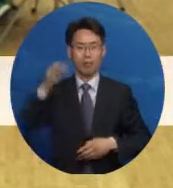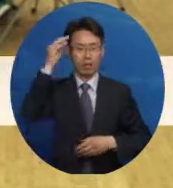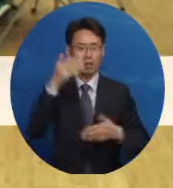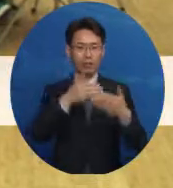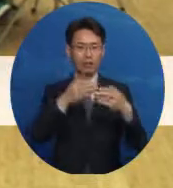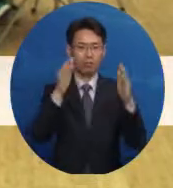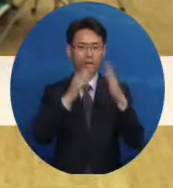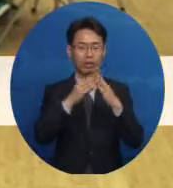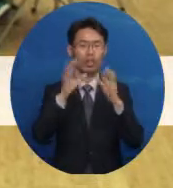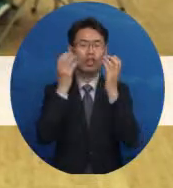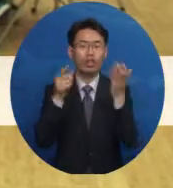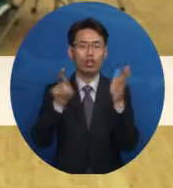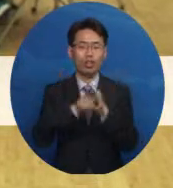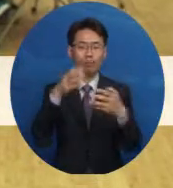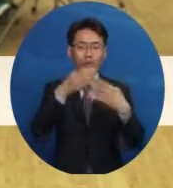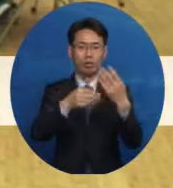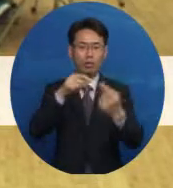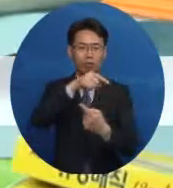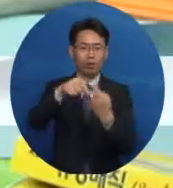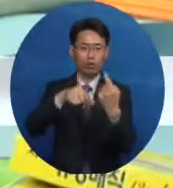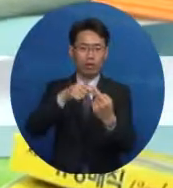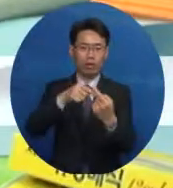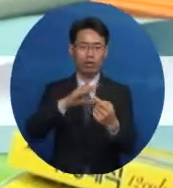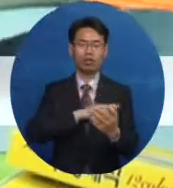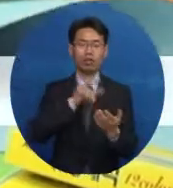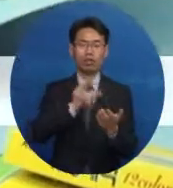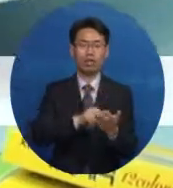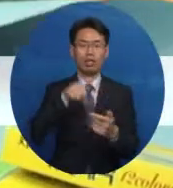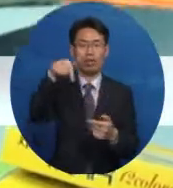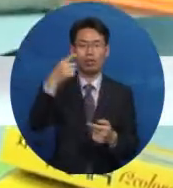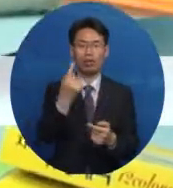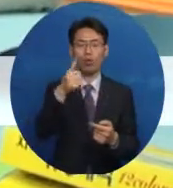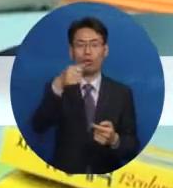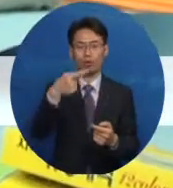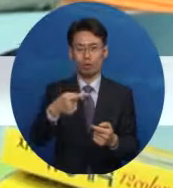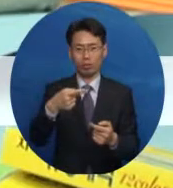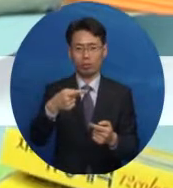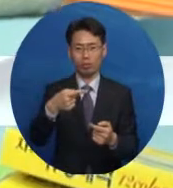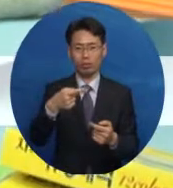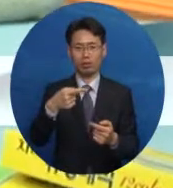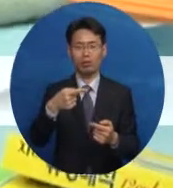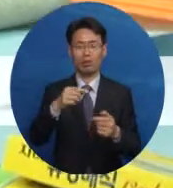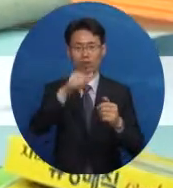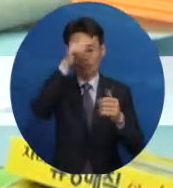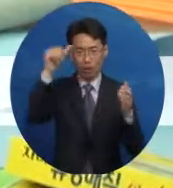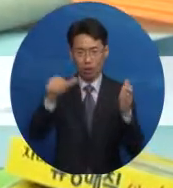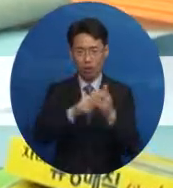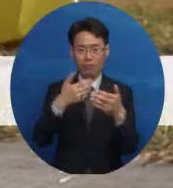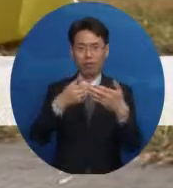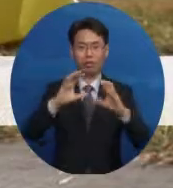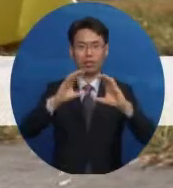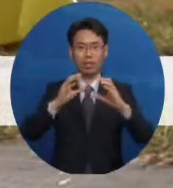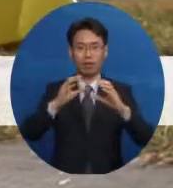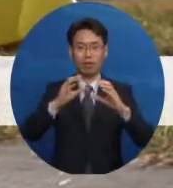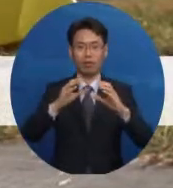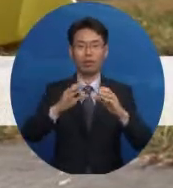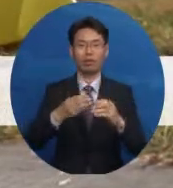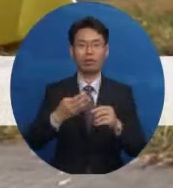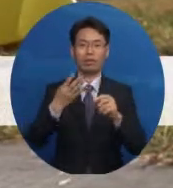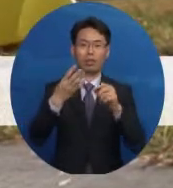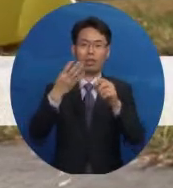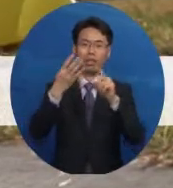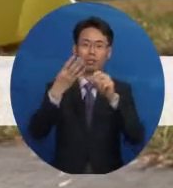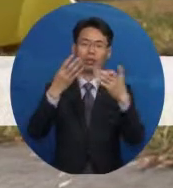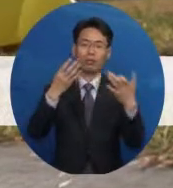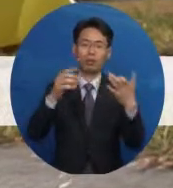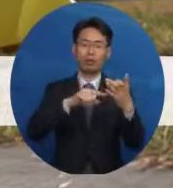후왕시립미술관이 키즈 토요 프로그램 미술관에서 놀토를 운영합니다. 이번 프로그램의 주제는 빈센트 반 고흐의 생애와 작품 세계로